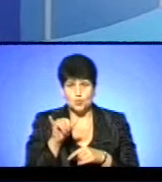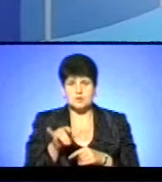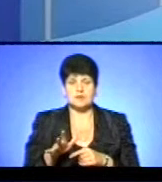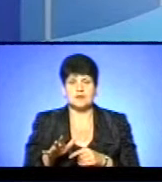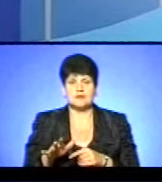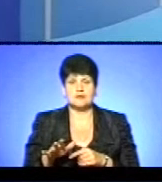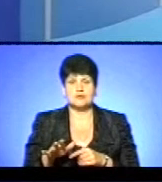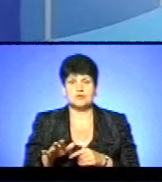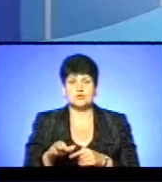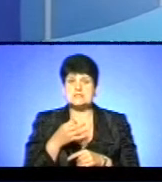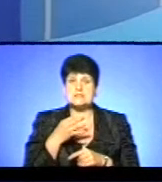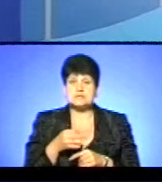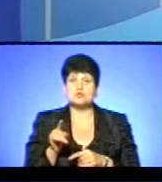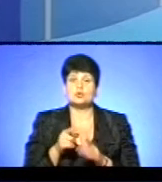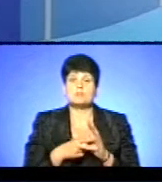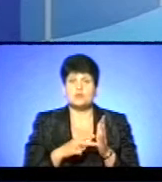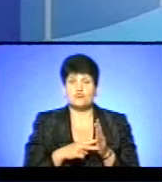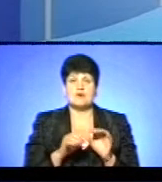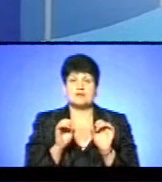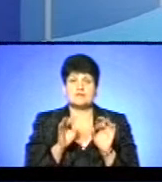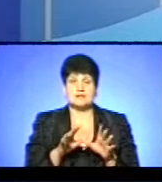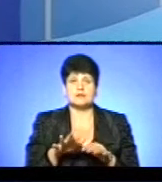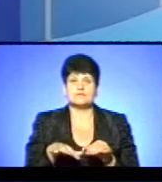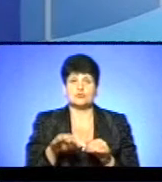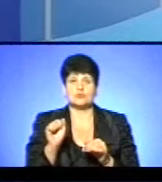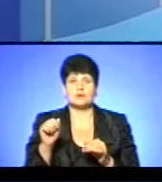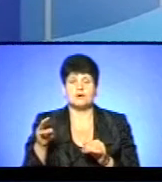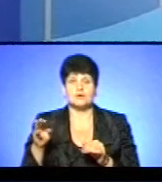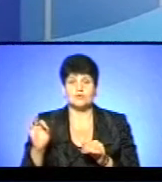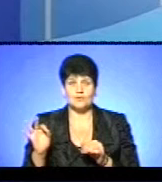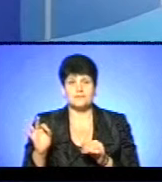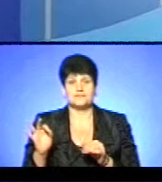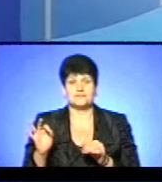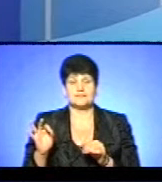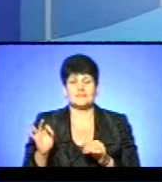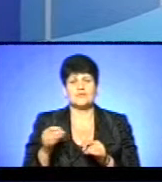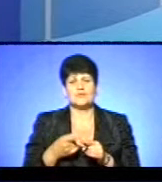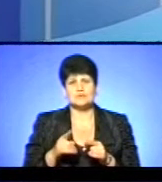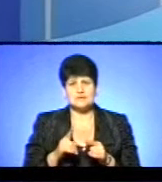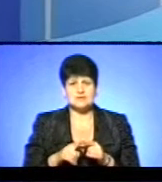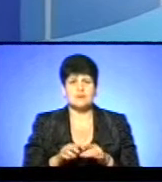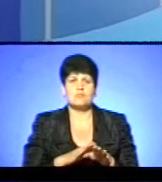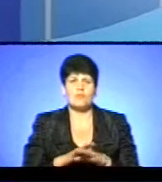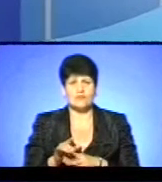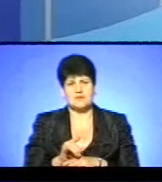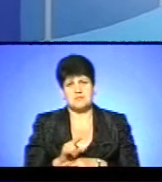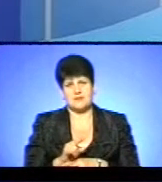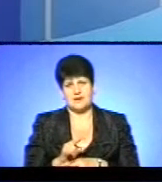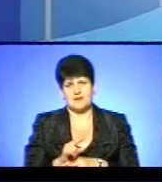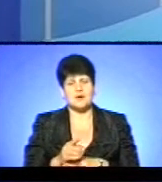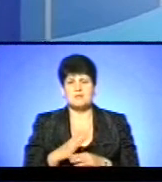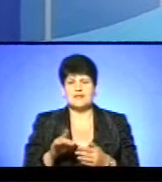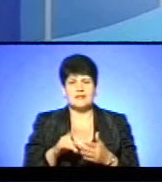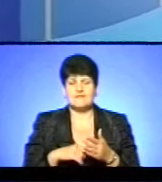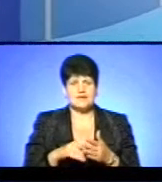стінах, то сказали, що планували віддати на зону АТО для плетіння москітних сіток. Ну, це, звичайно, повна брехня, нісенітниці, і ми в це не